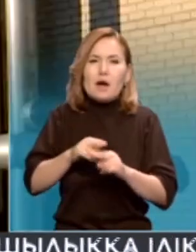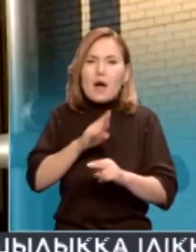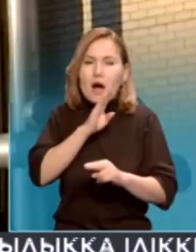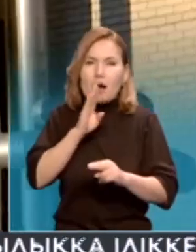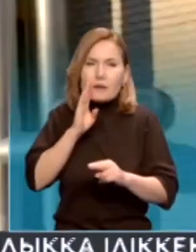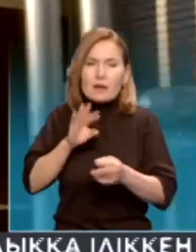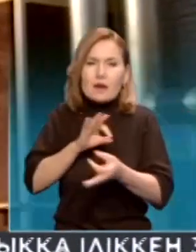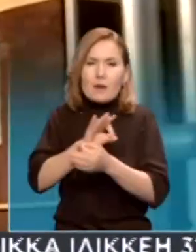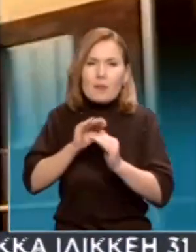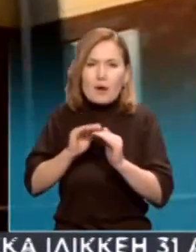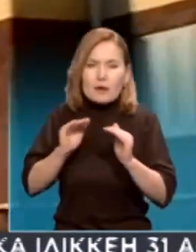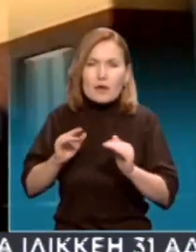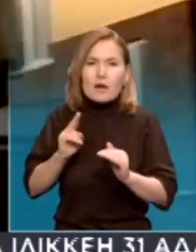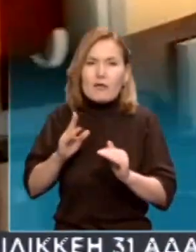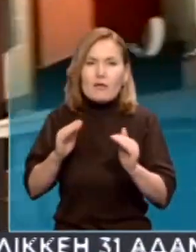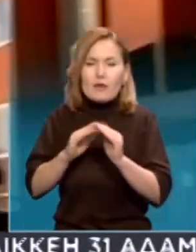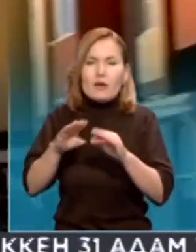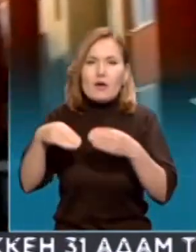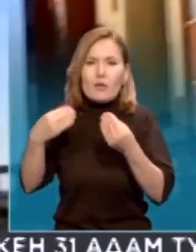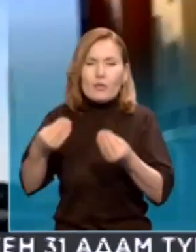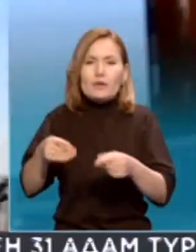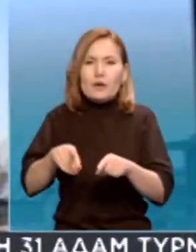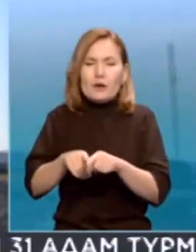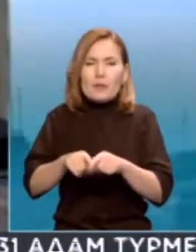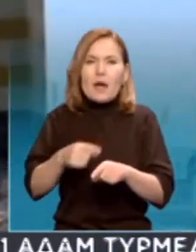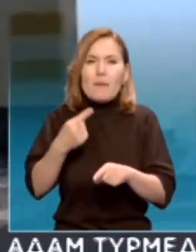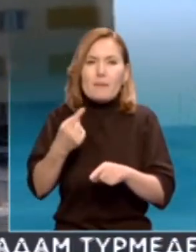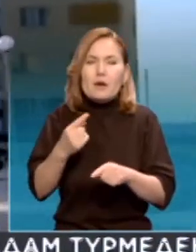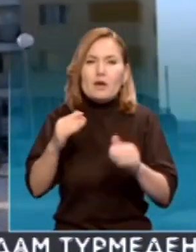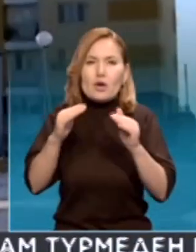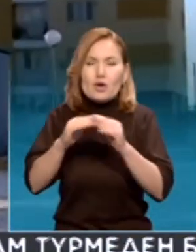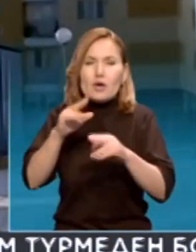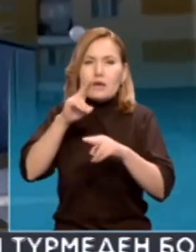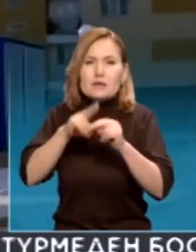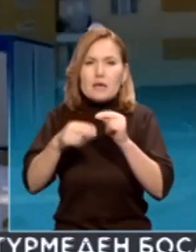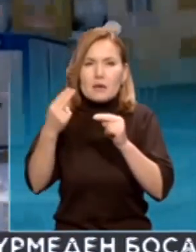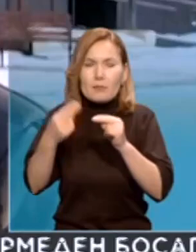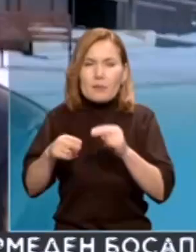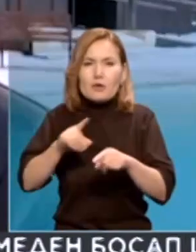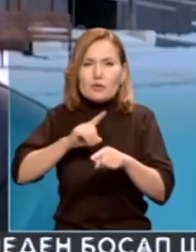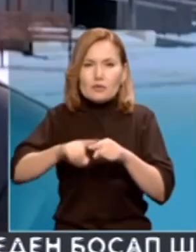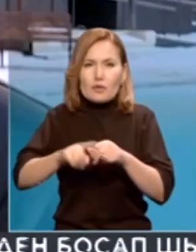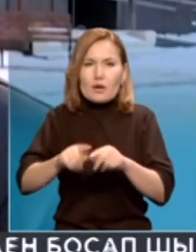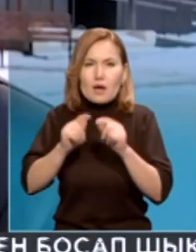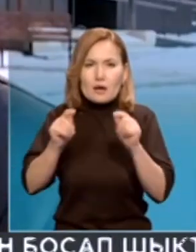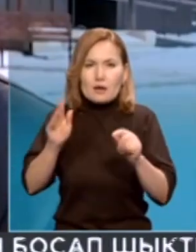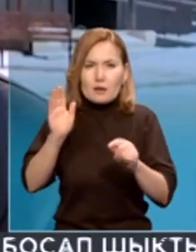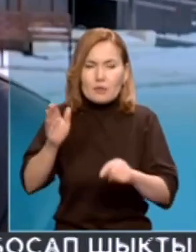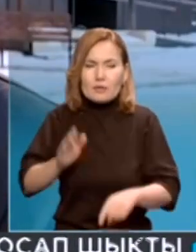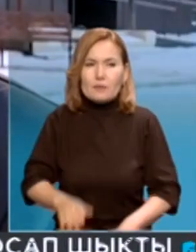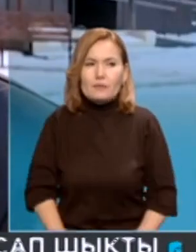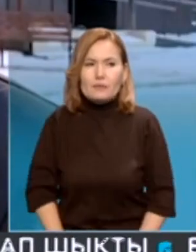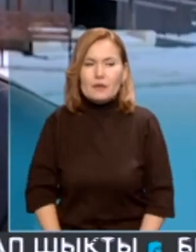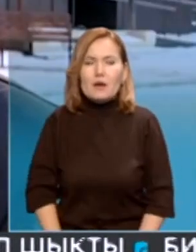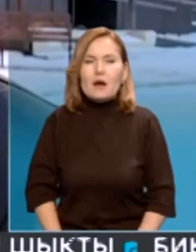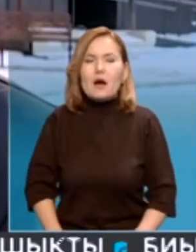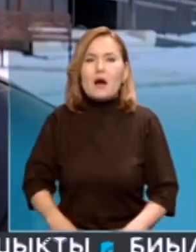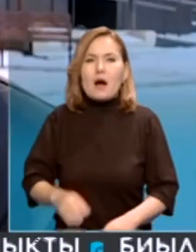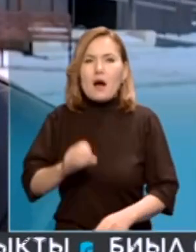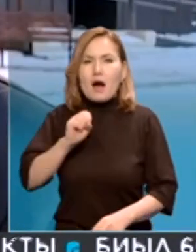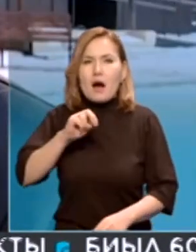тұрған жандарға пәтерлер берілді. Биыл осындай тағы бір үй салынып, қолданысқа берілуге дайын тұр. Біздің жоспар бойынша Алға